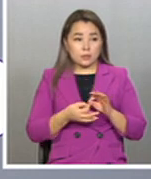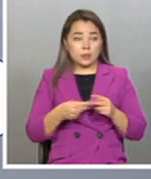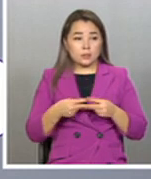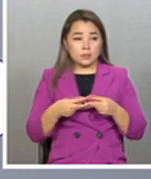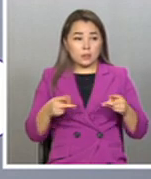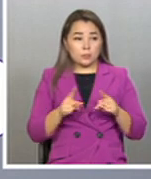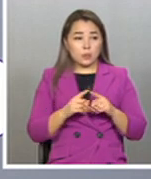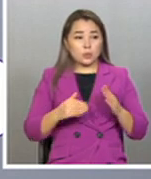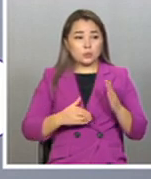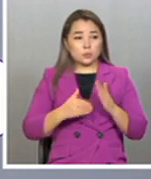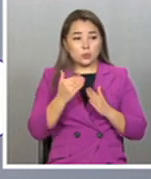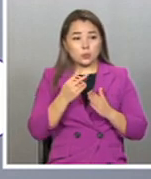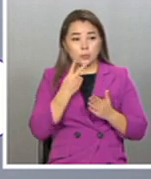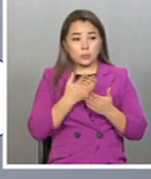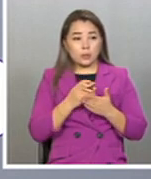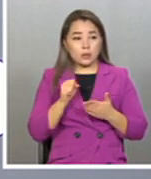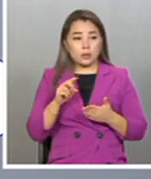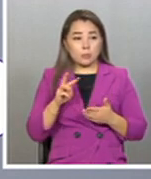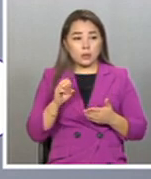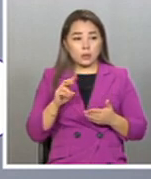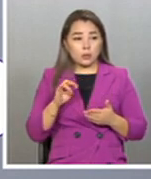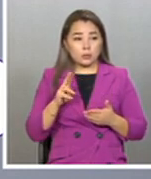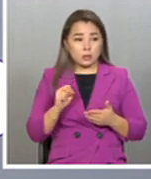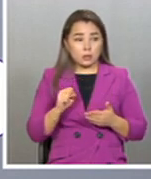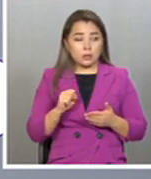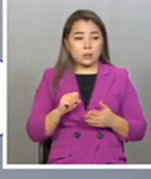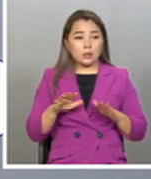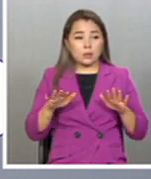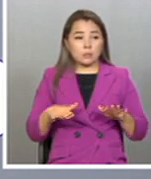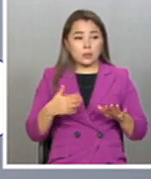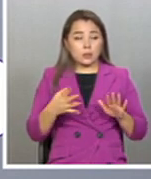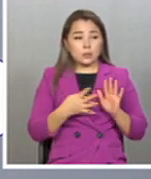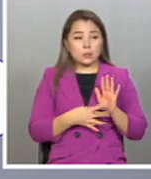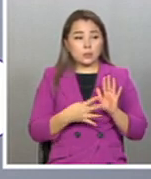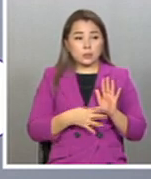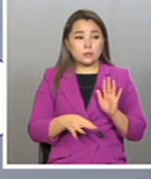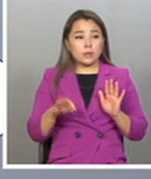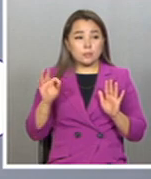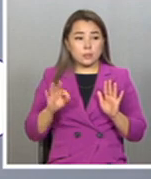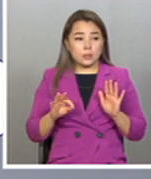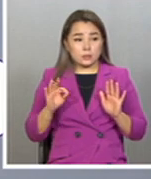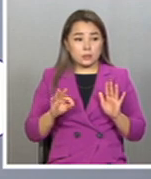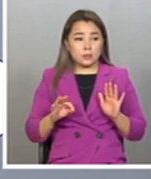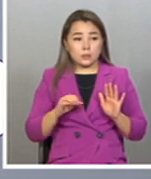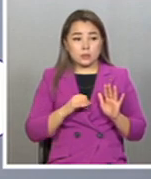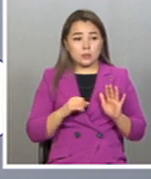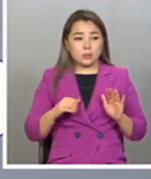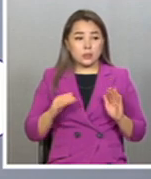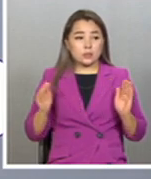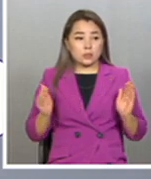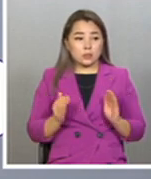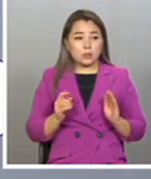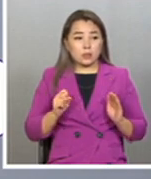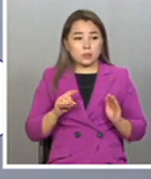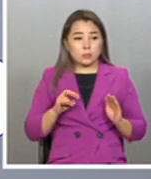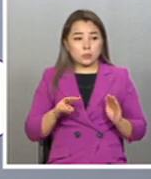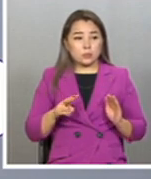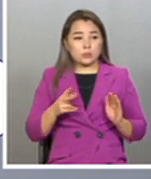жоғарғы аймақ ол Амазонка сағасында 90%, ең кіші шамасы Хартумда,